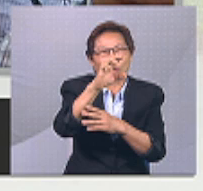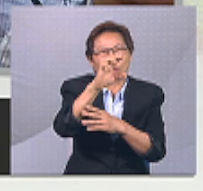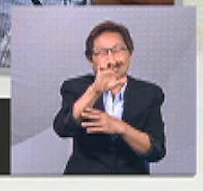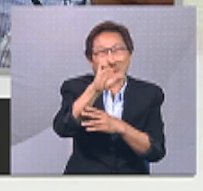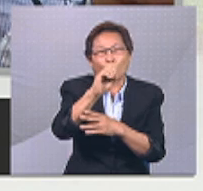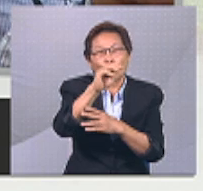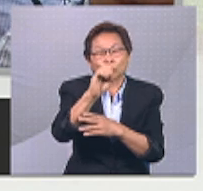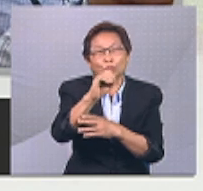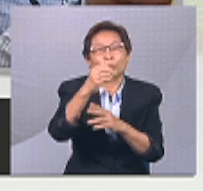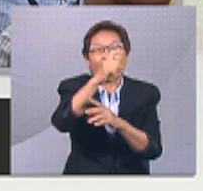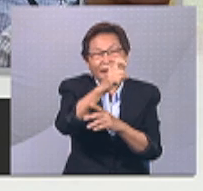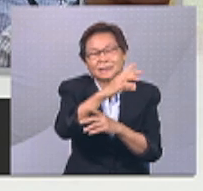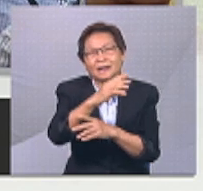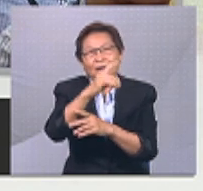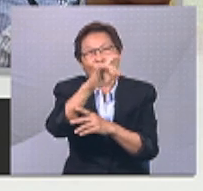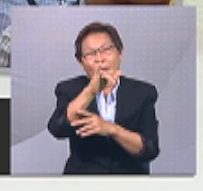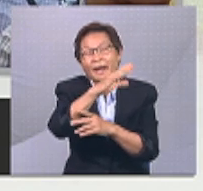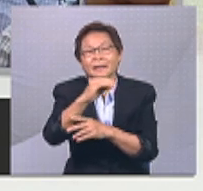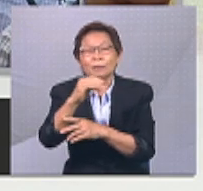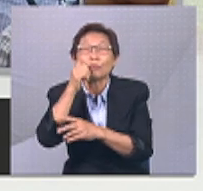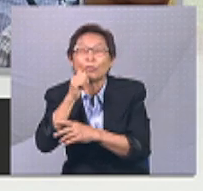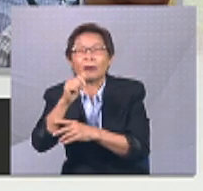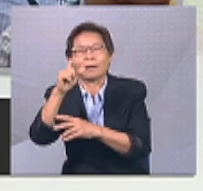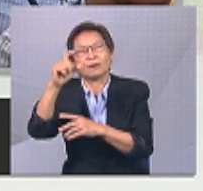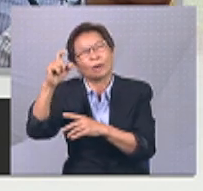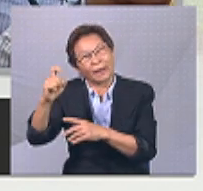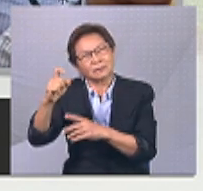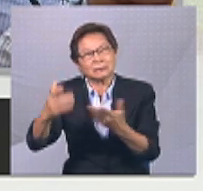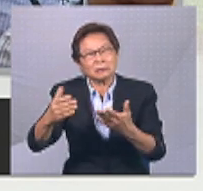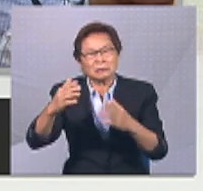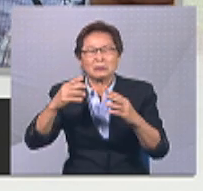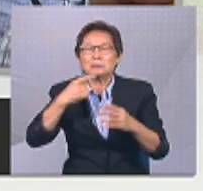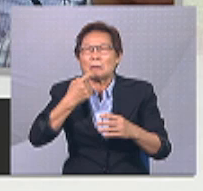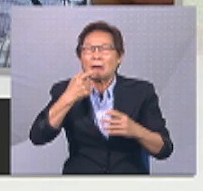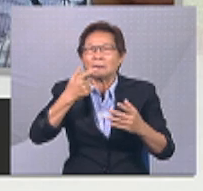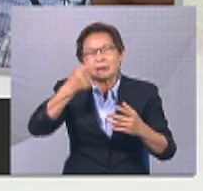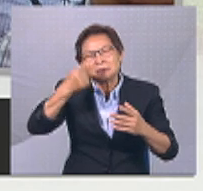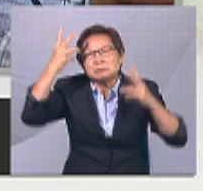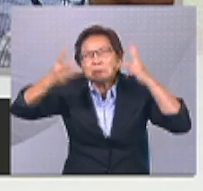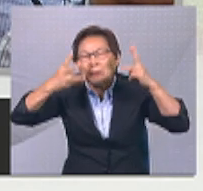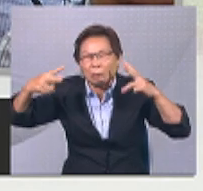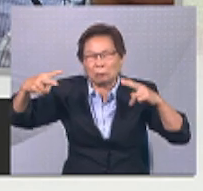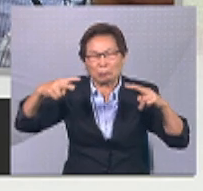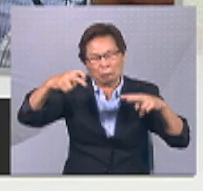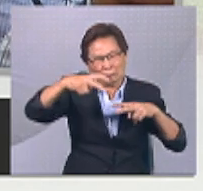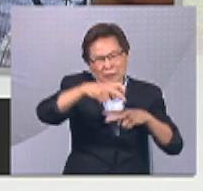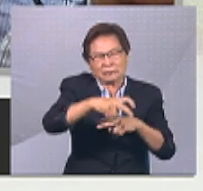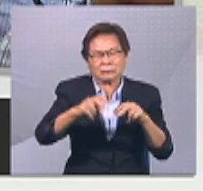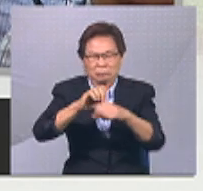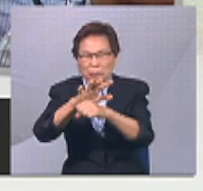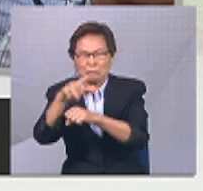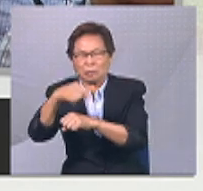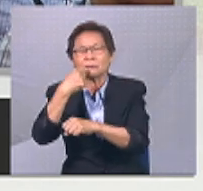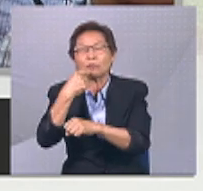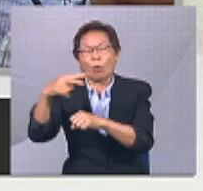seorang doktor di HKL melahirkan kebimbangan mengenai virus ini dengan memetik bahawa virus